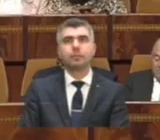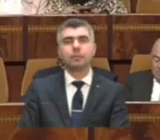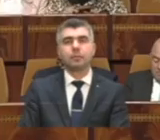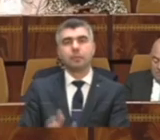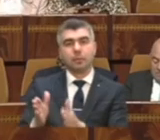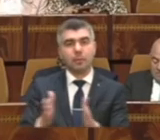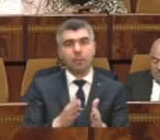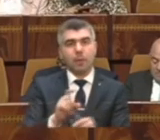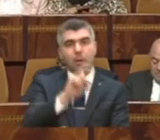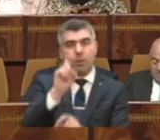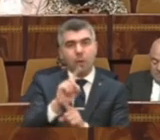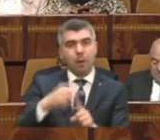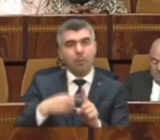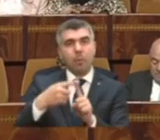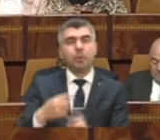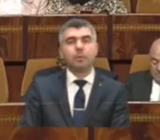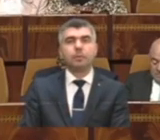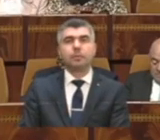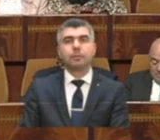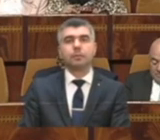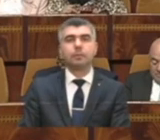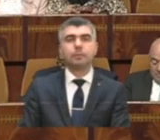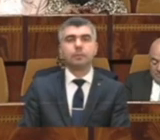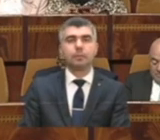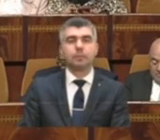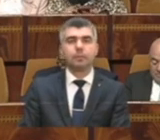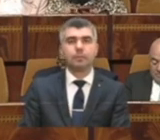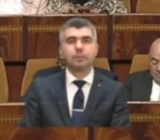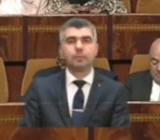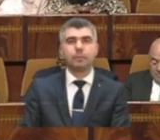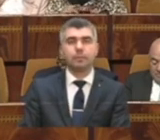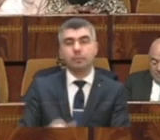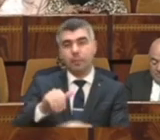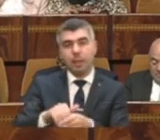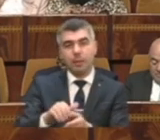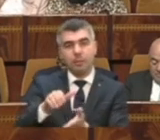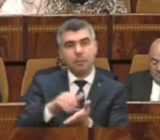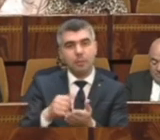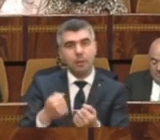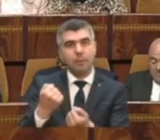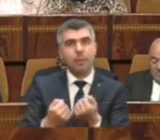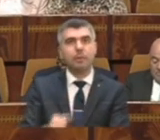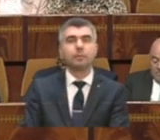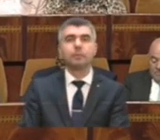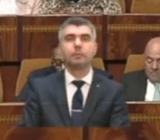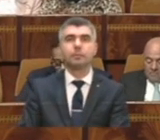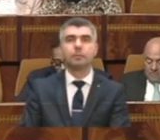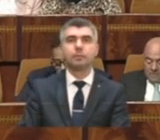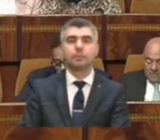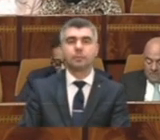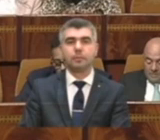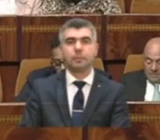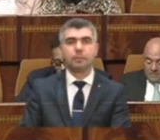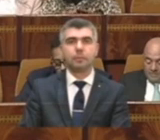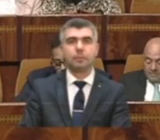إلى التعقيبات ونبدأ بأحد النواب عن فريق الأصالة والمعاصرة. تفضلوا سيدة